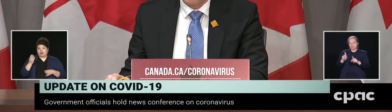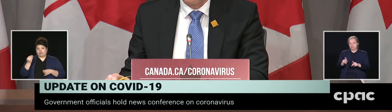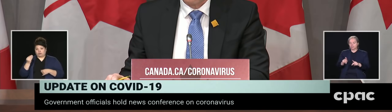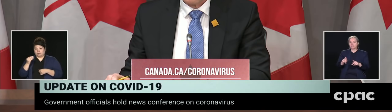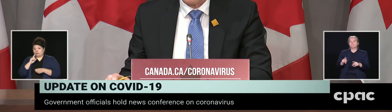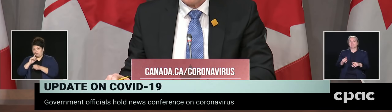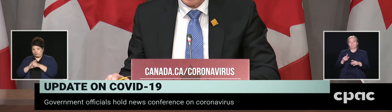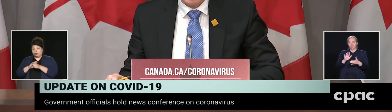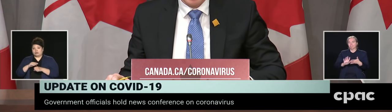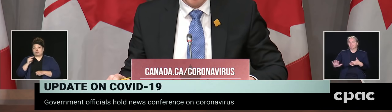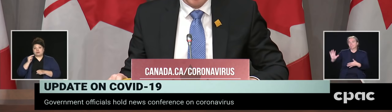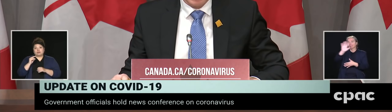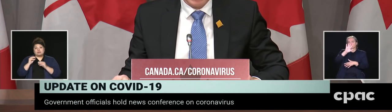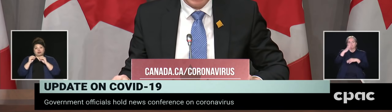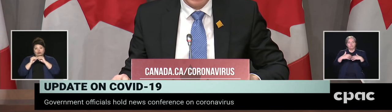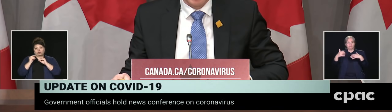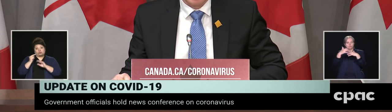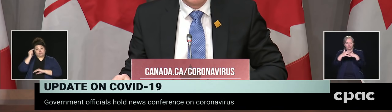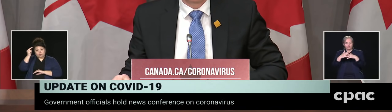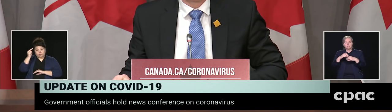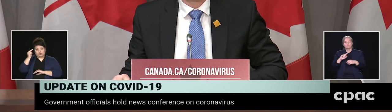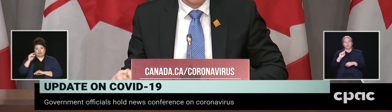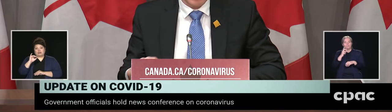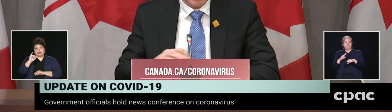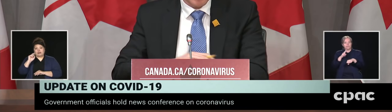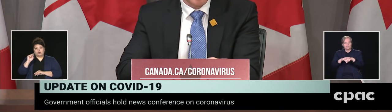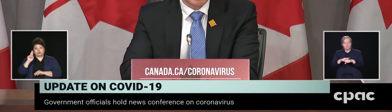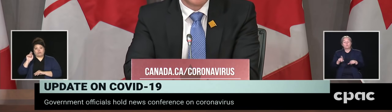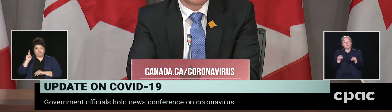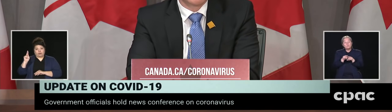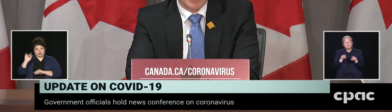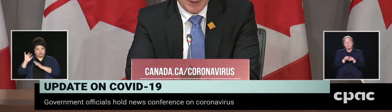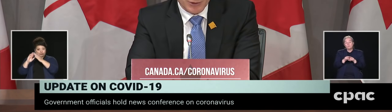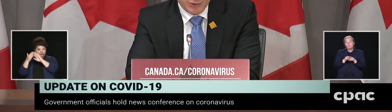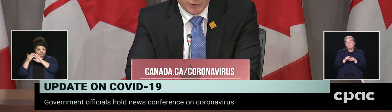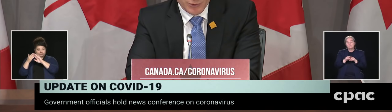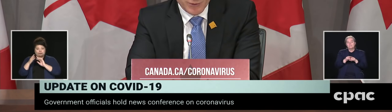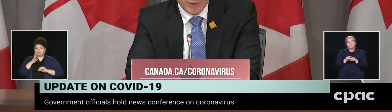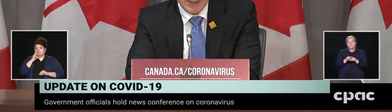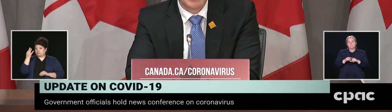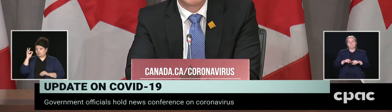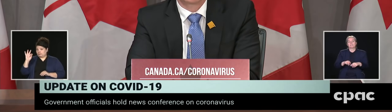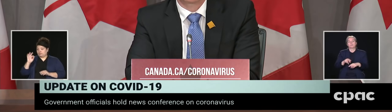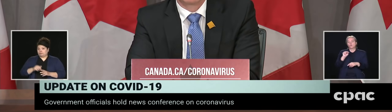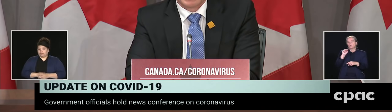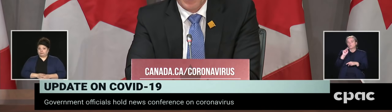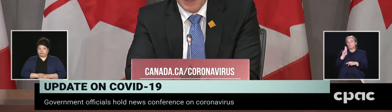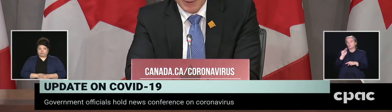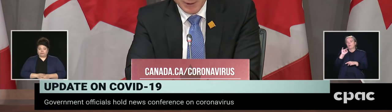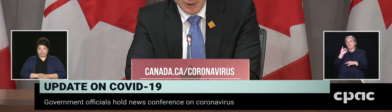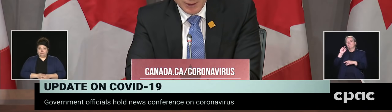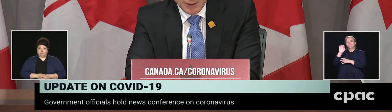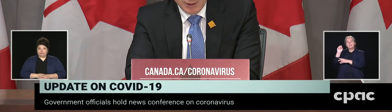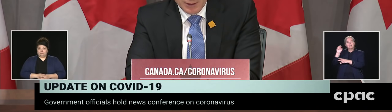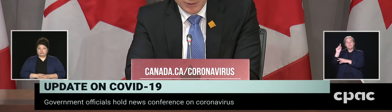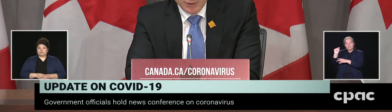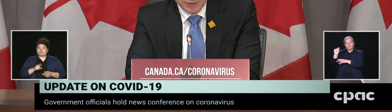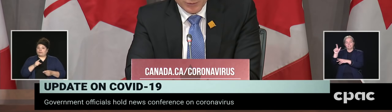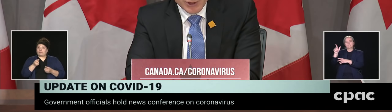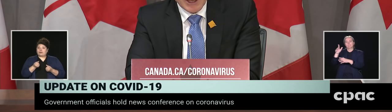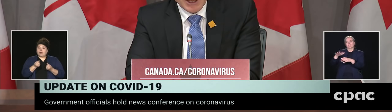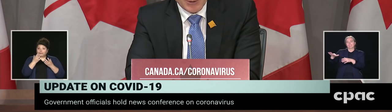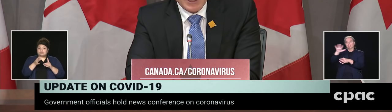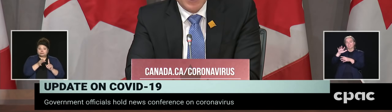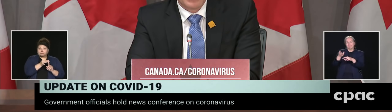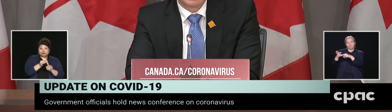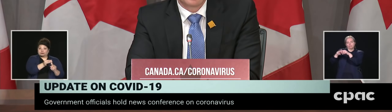communities. Si le nombre de cas reste relativement faible dans les communautés autochtones à ce jour, nous suivons la situation de très près. Nous